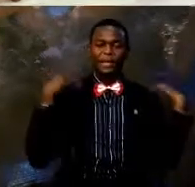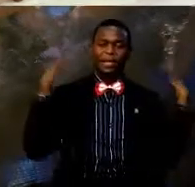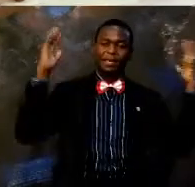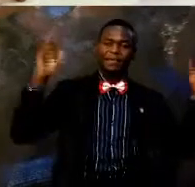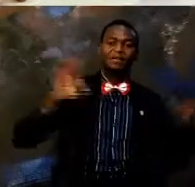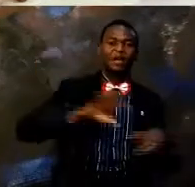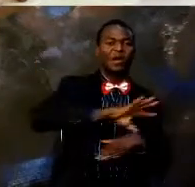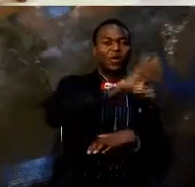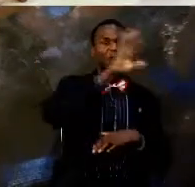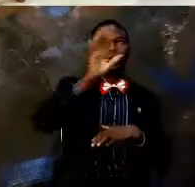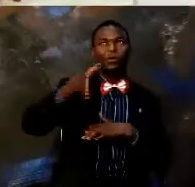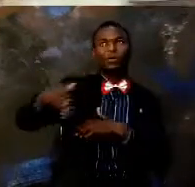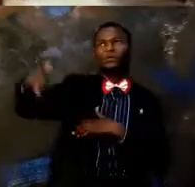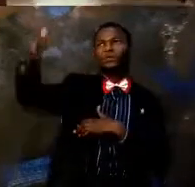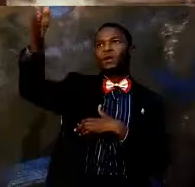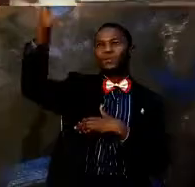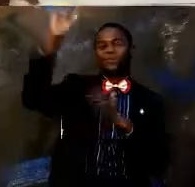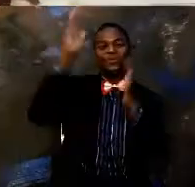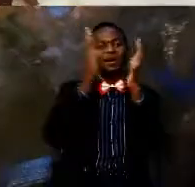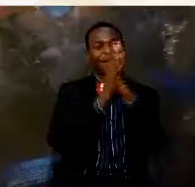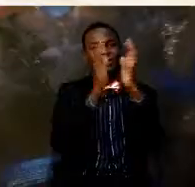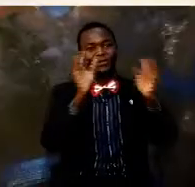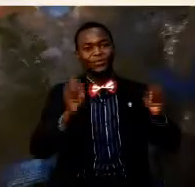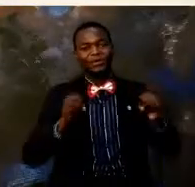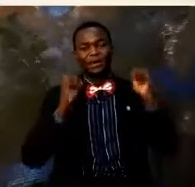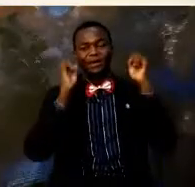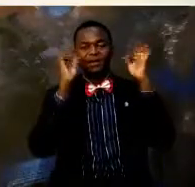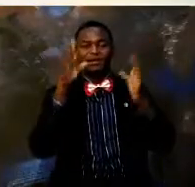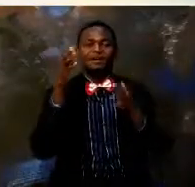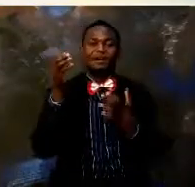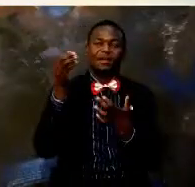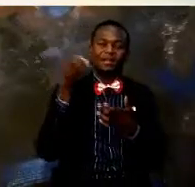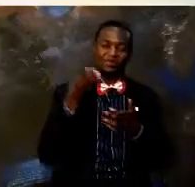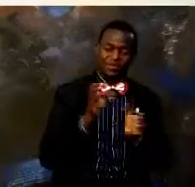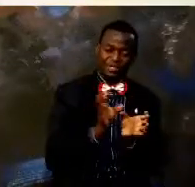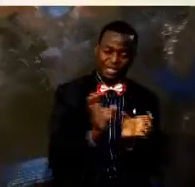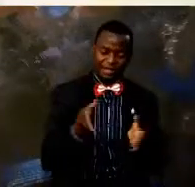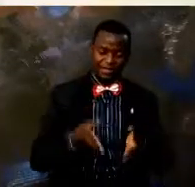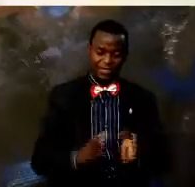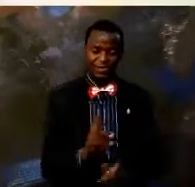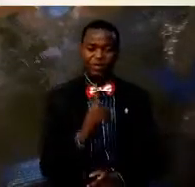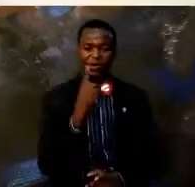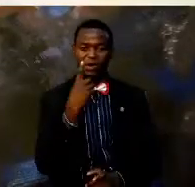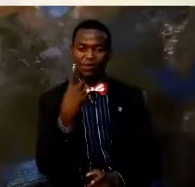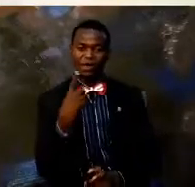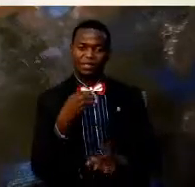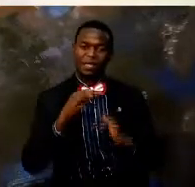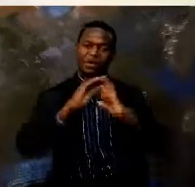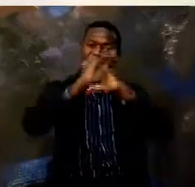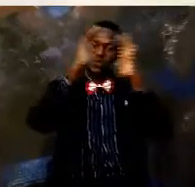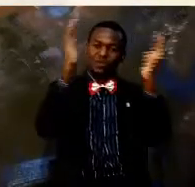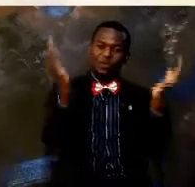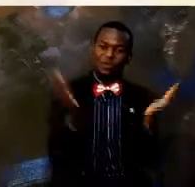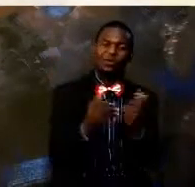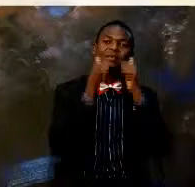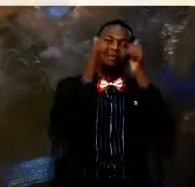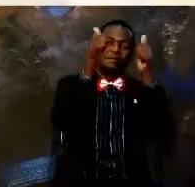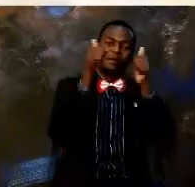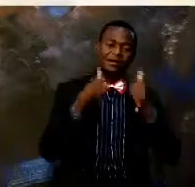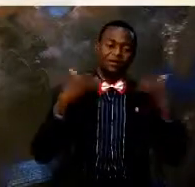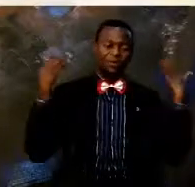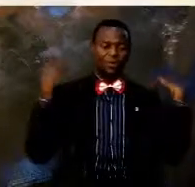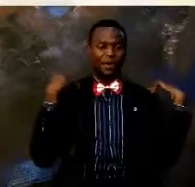Mungu. Haleluya. Hamletapo mzaliwa wa kwanza ulimwenguni, tangazo kwa